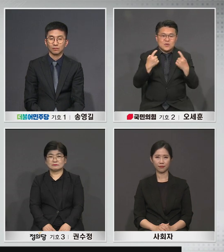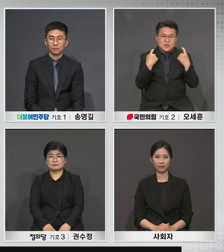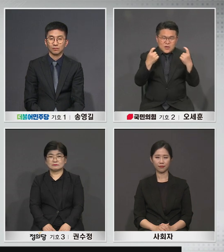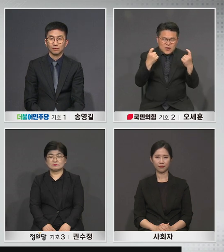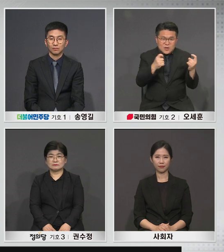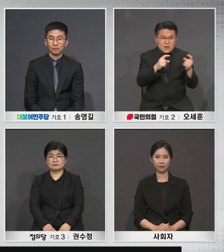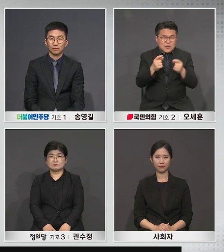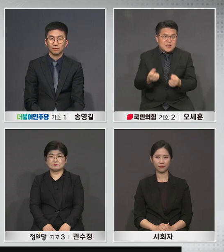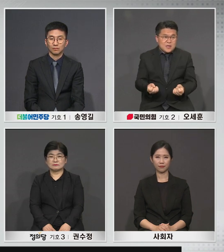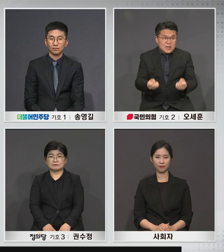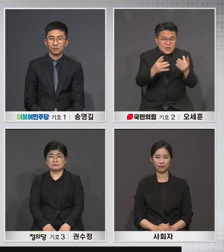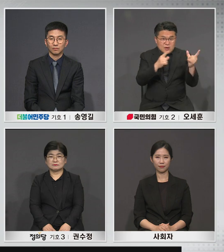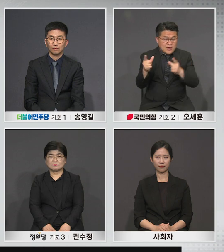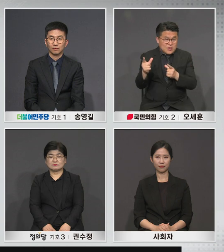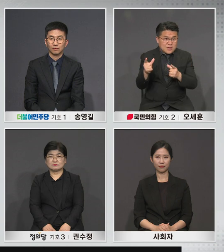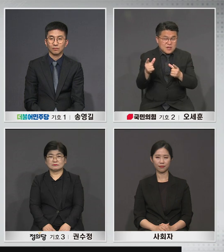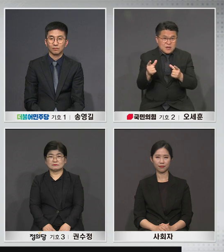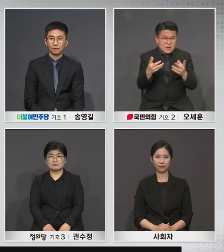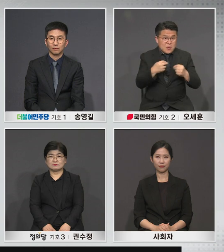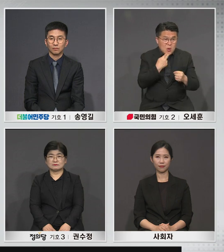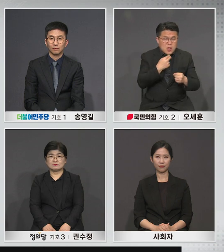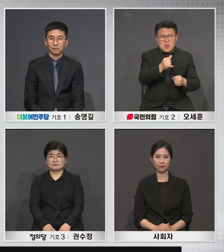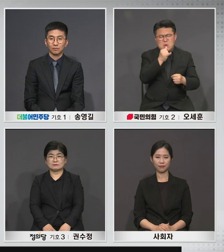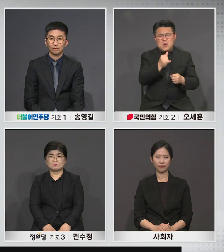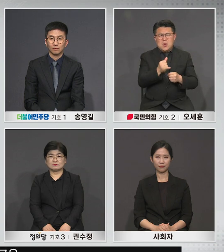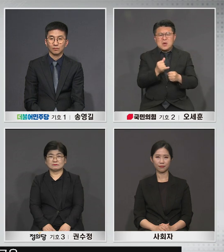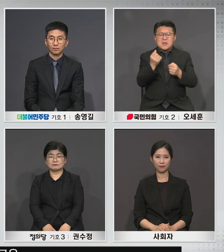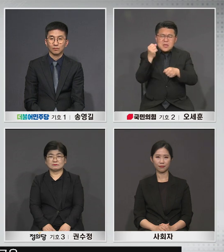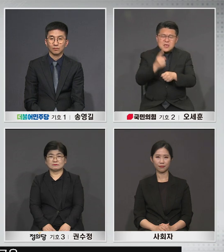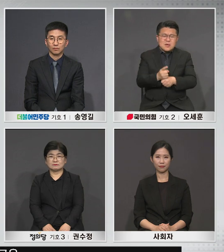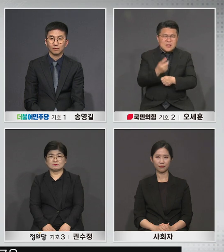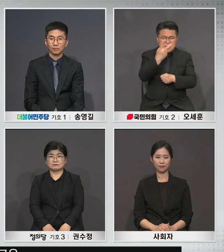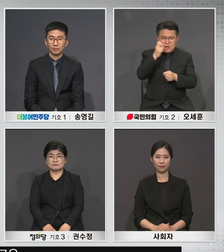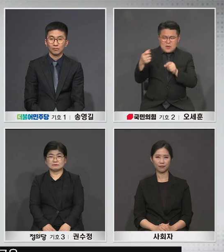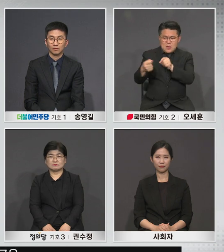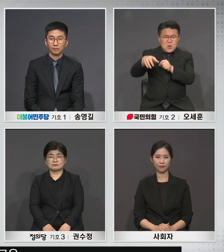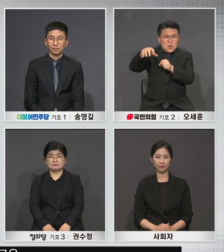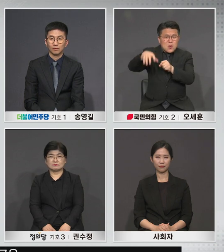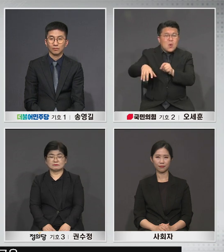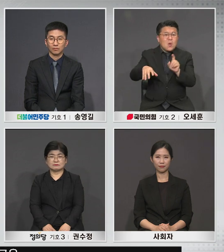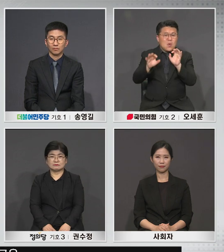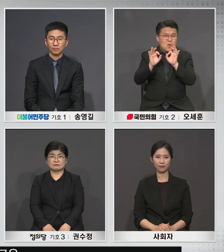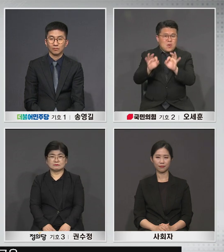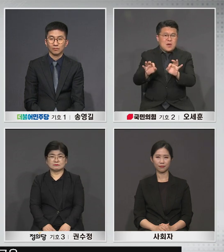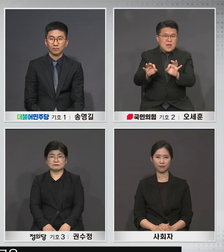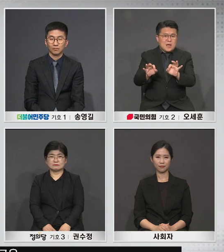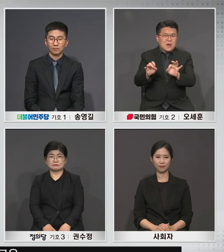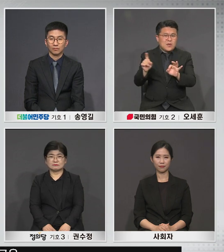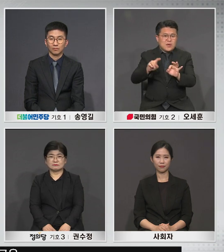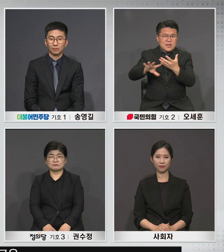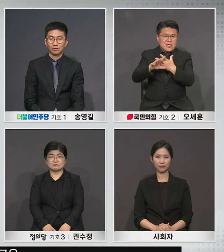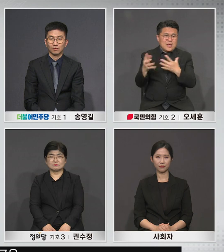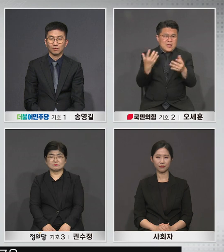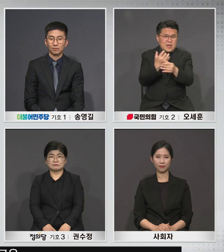서울의 코엑스를 비롯해서 마이스 공간이 거의 80% 예약률의 풀부킹 상태입니다.